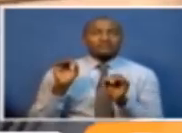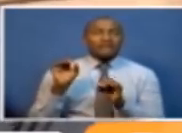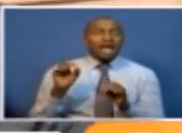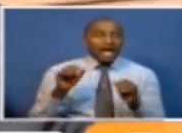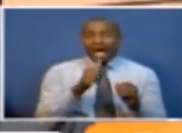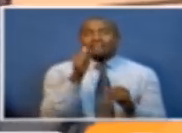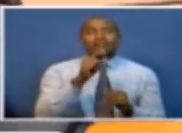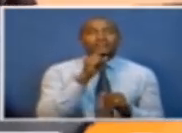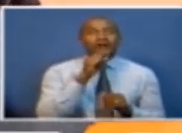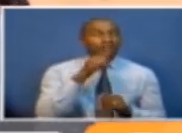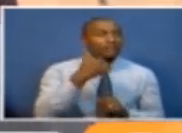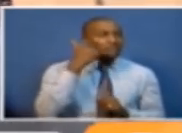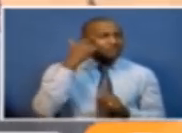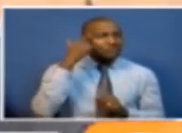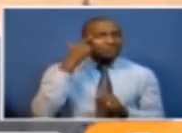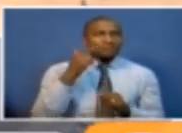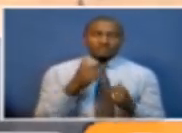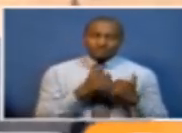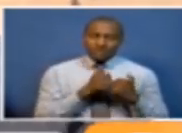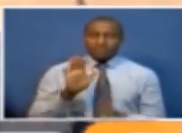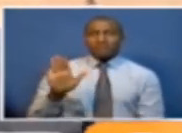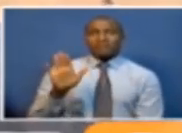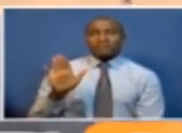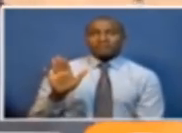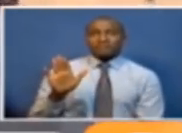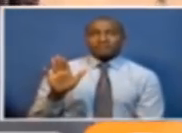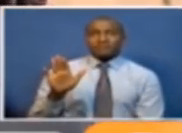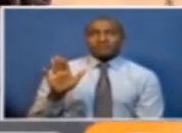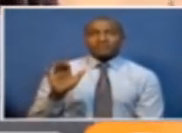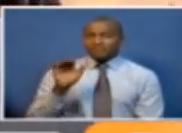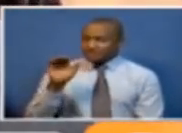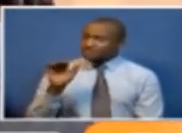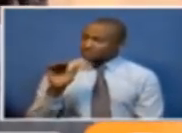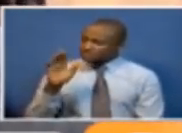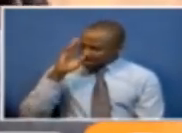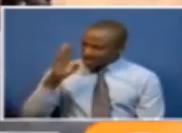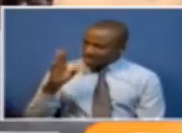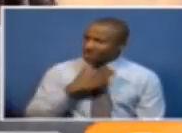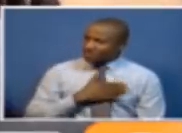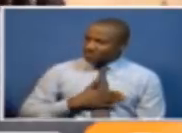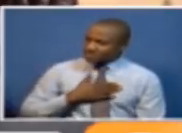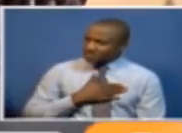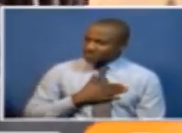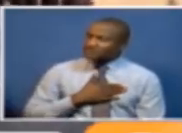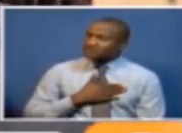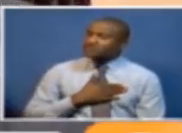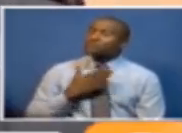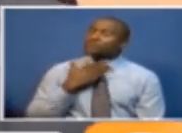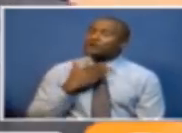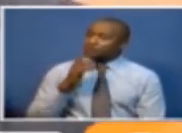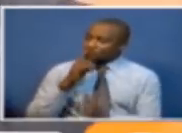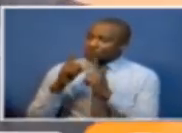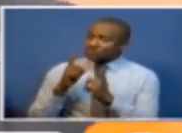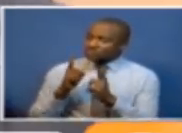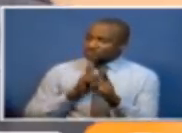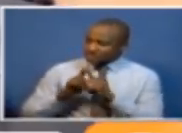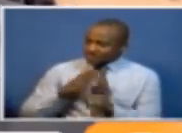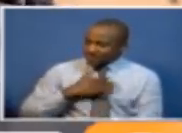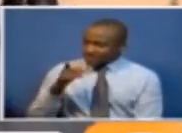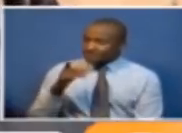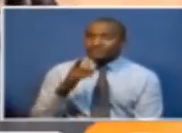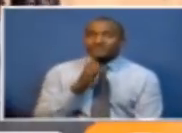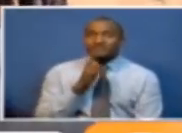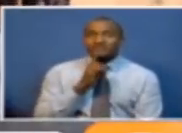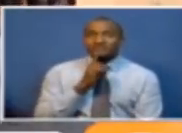mwanamume. Nikadhani labda ni chali ya sister angu. Nikamwambia habari yako mzuri, tafadhali naomba unisaidie mwenye simu.